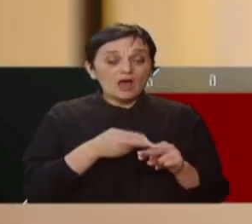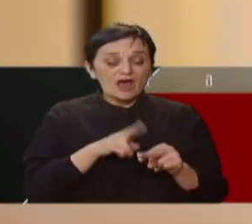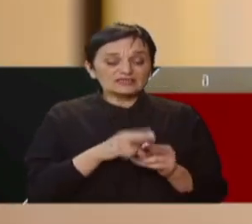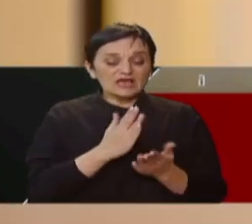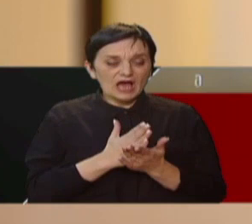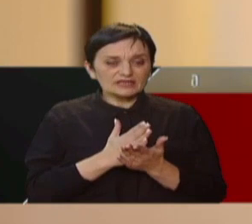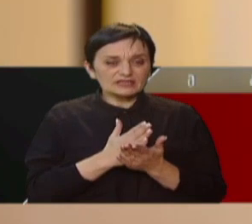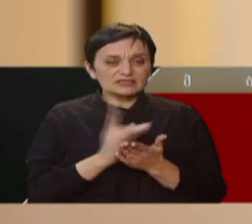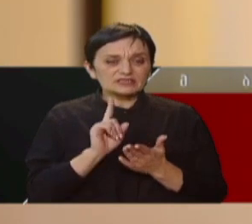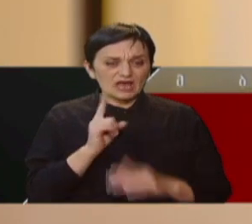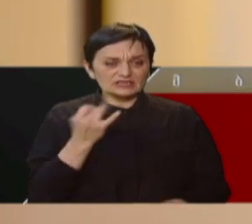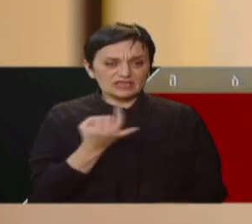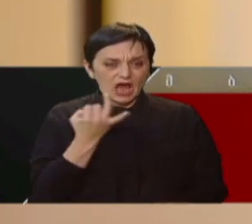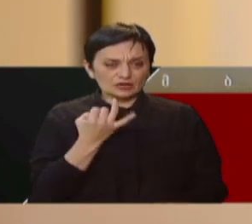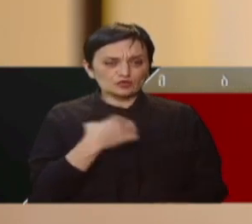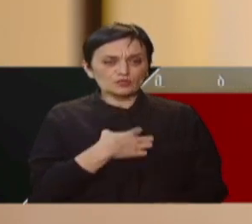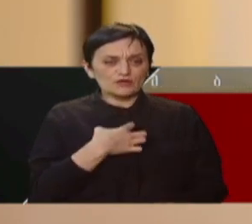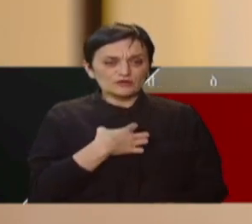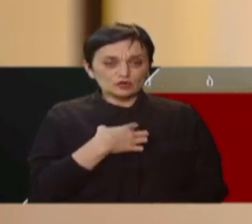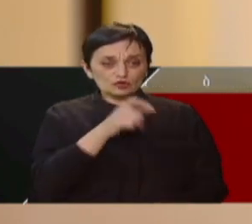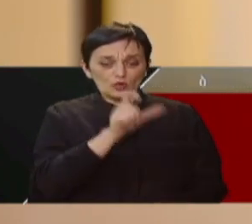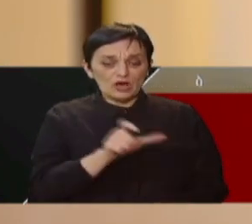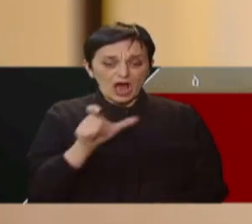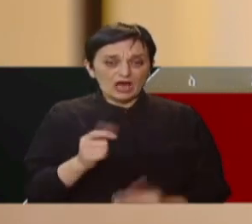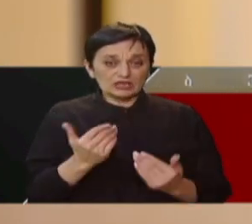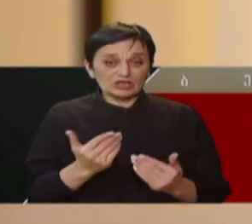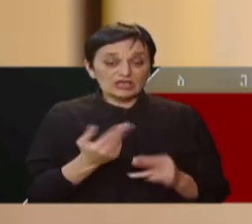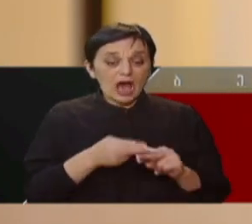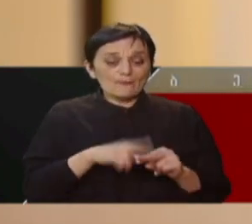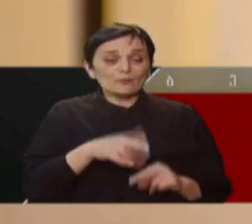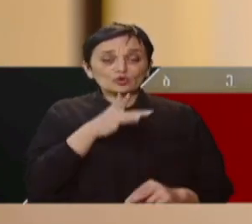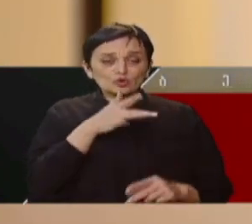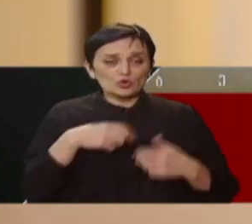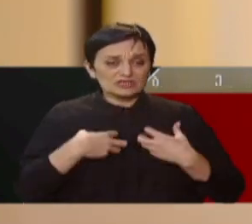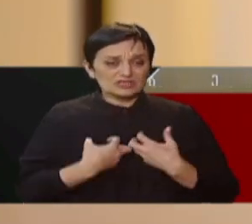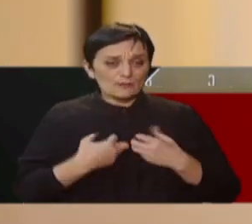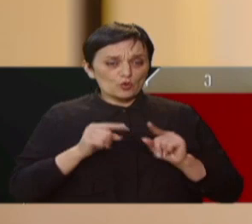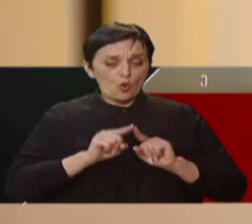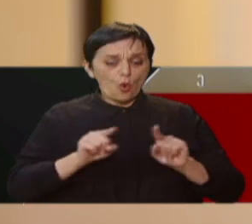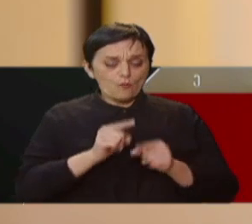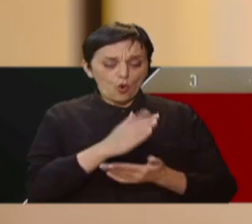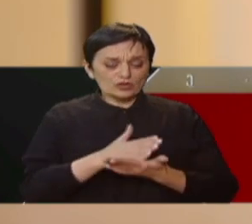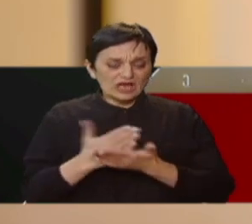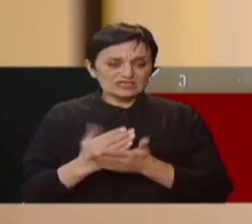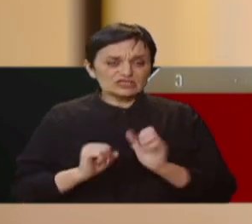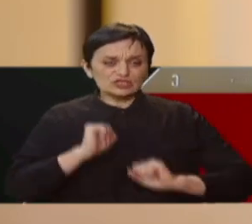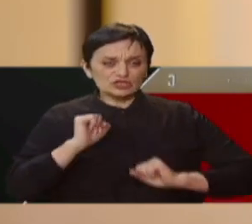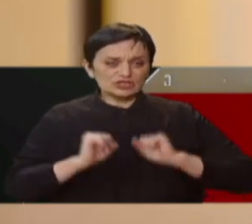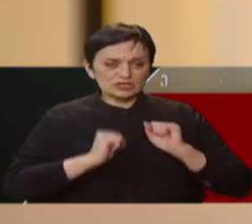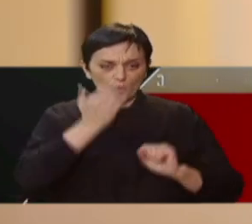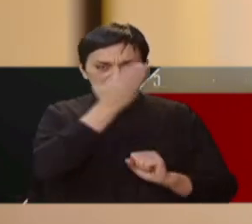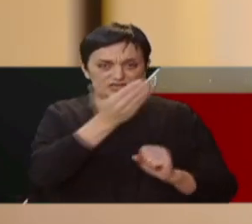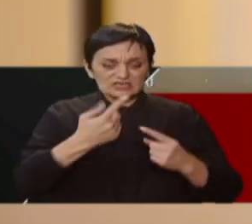რაც აინტერესებს და მნიშვნელოვანია ხალხისთვის. და ამავე დროს სამწუხაროდ ოპოზიციის ნაწილი ცდილობს, რომ